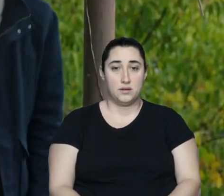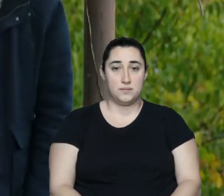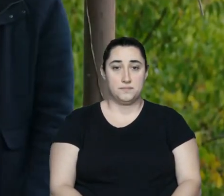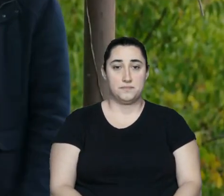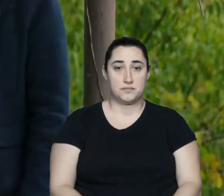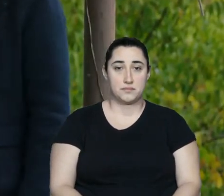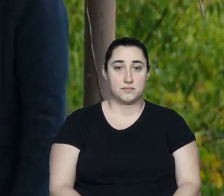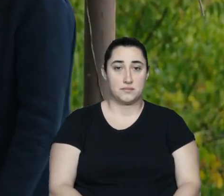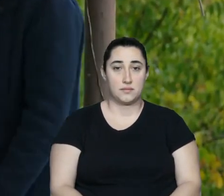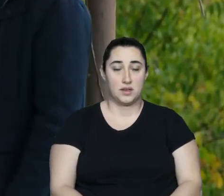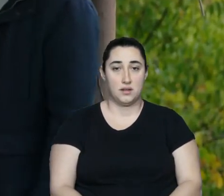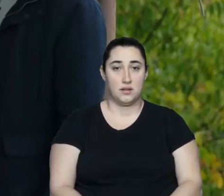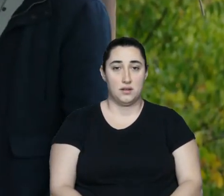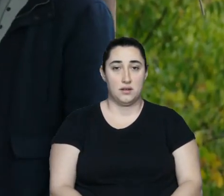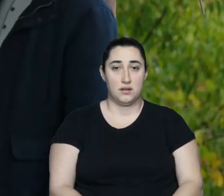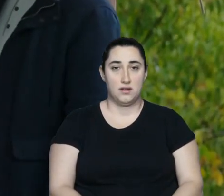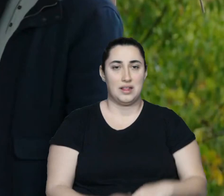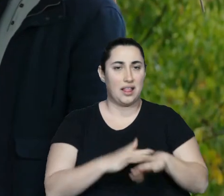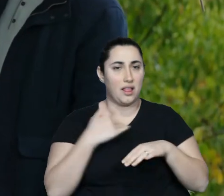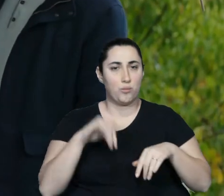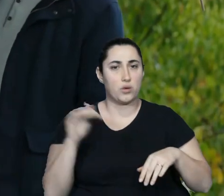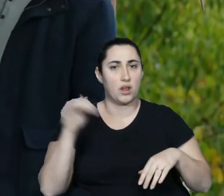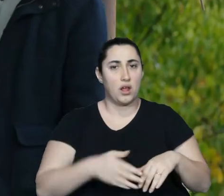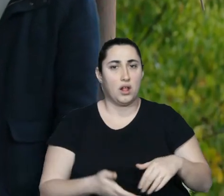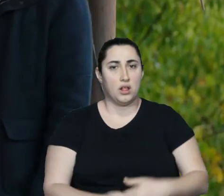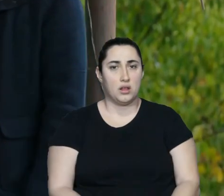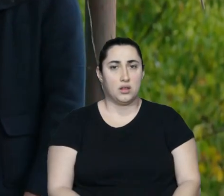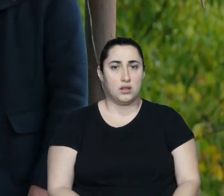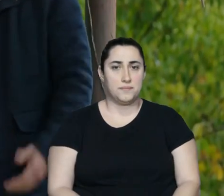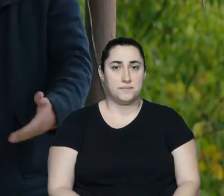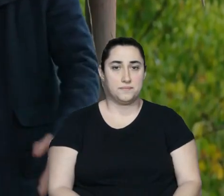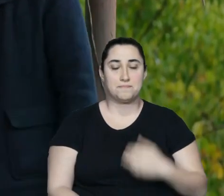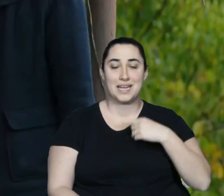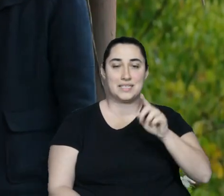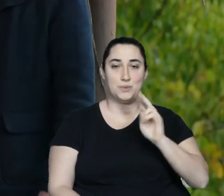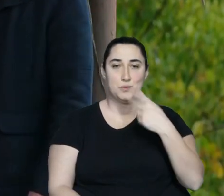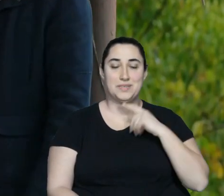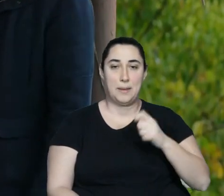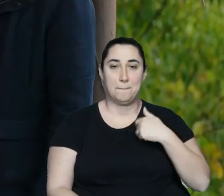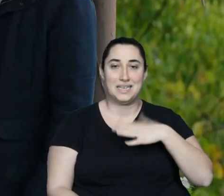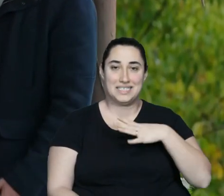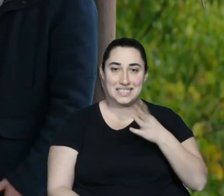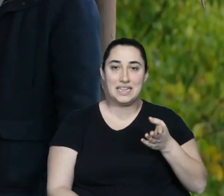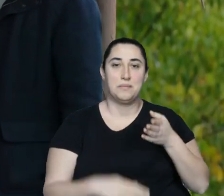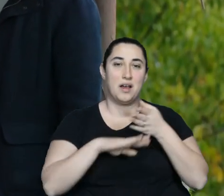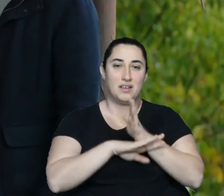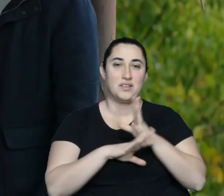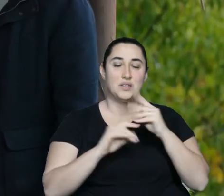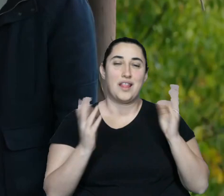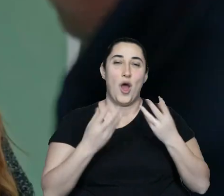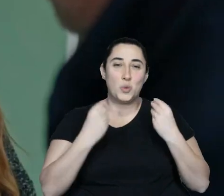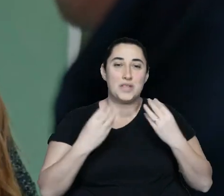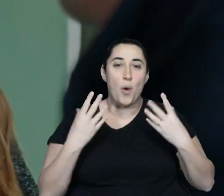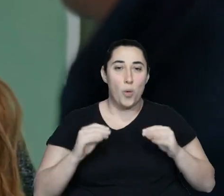İbrahim'le Alev kiralık evin merdivenlerine çıktı. Neden geldik buraya? Ben sana bir sürpriz yapmak istedim. Aslında çok daha